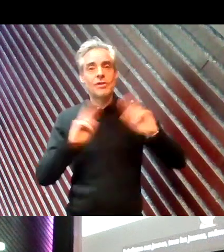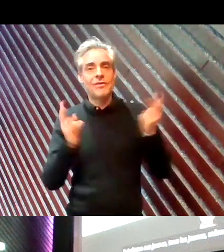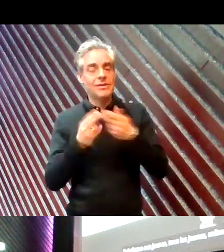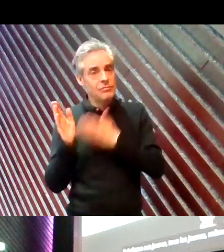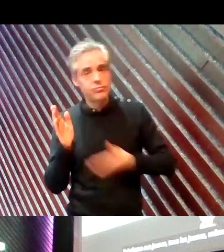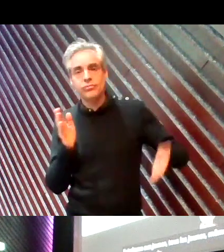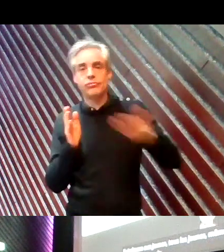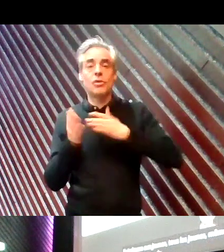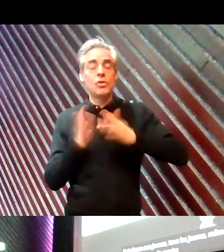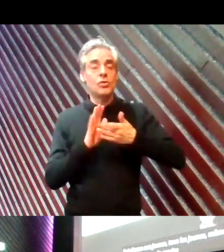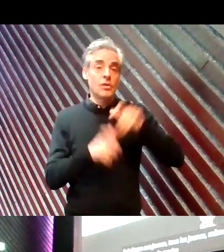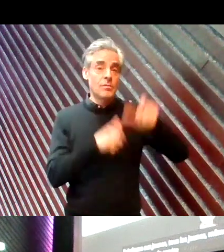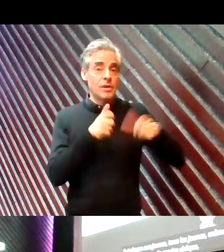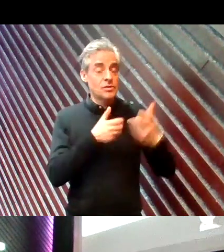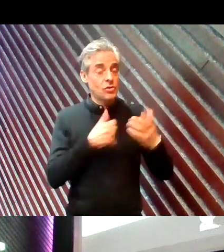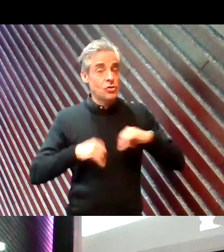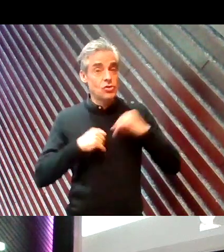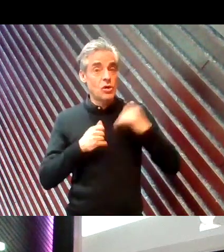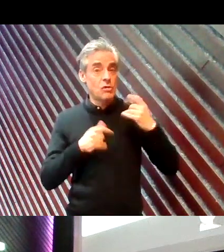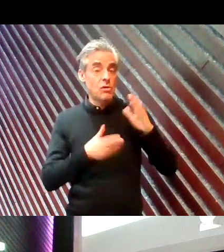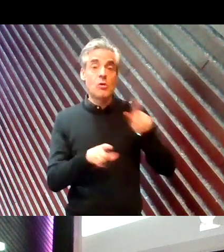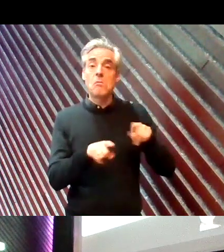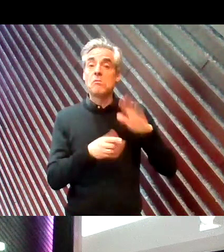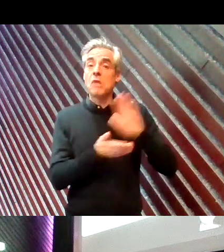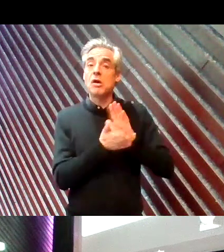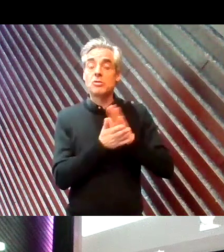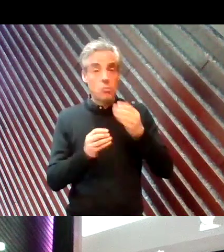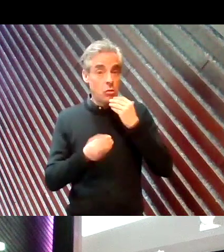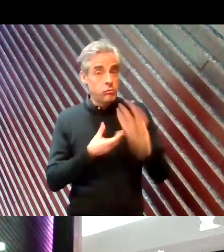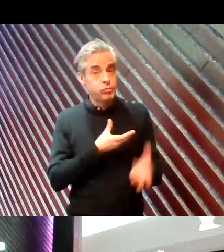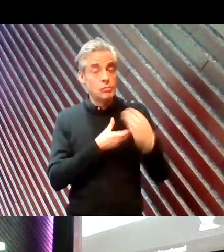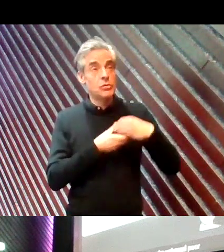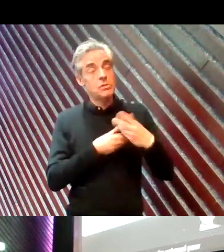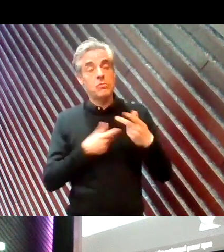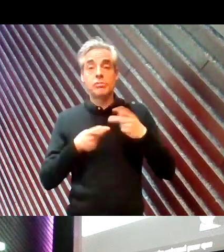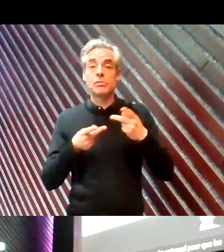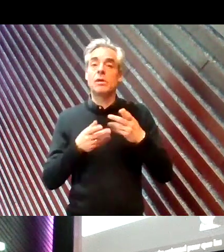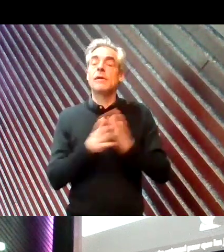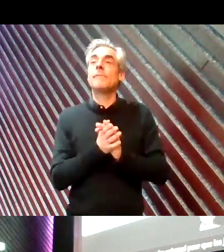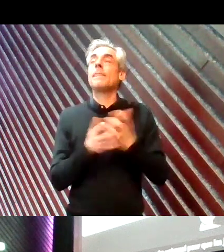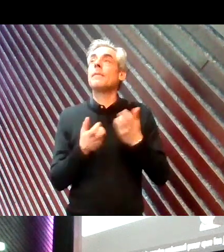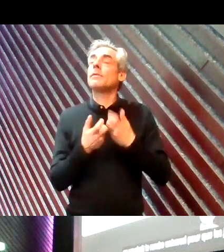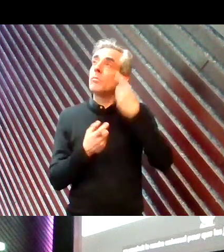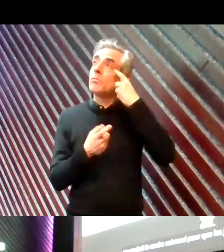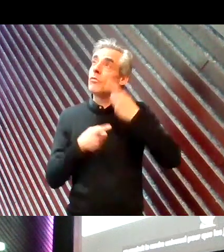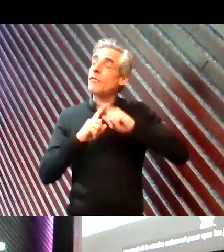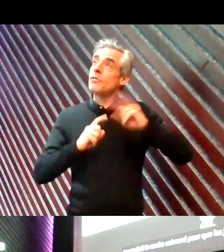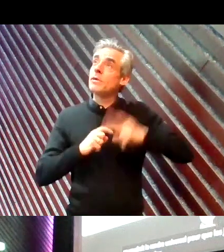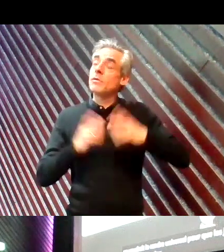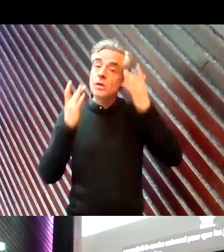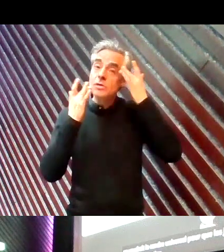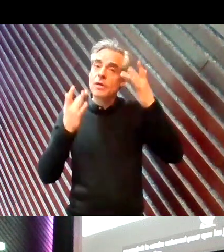pour qu'ils puissent, tous les jeunes d'une génération puissent justement faire un service civique. On pense, on croit très fortement qu'une